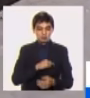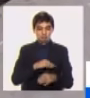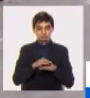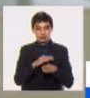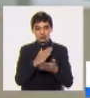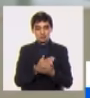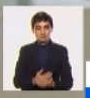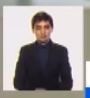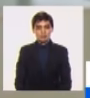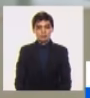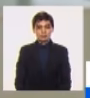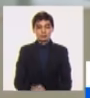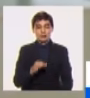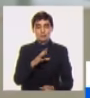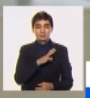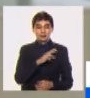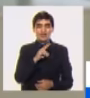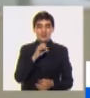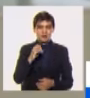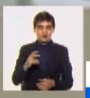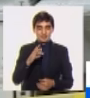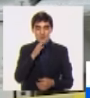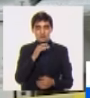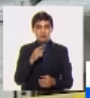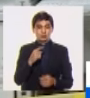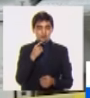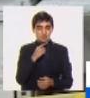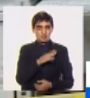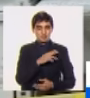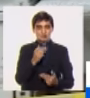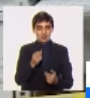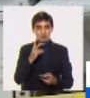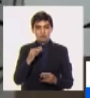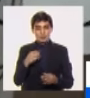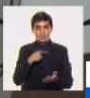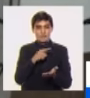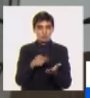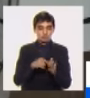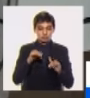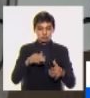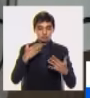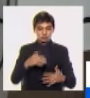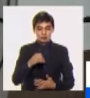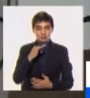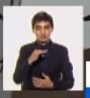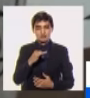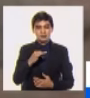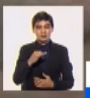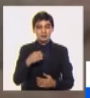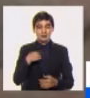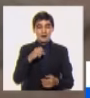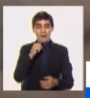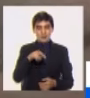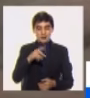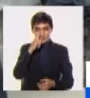во время карантина были конечно же сложности но мы оперативно эти вопросы решили и за апрель месяц